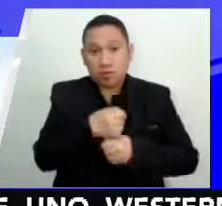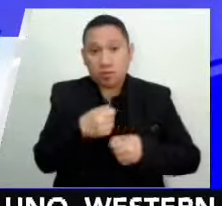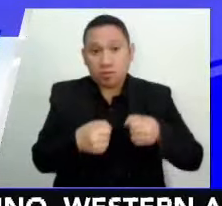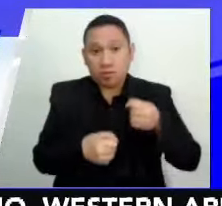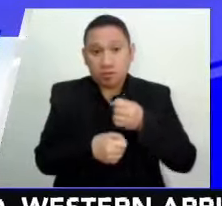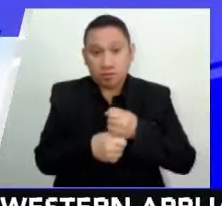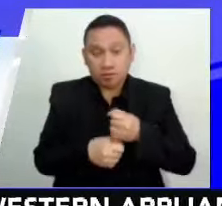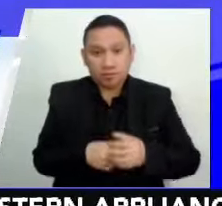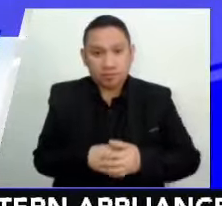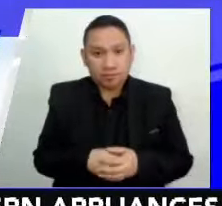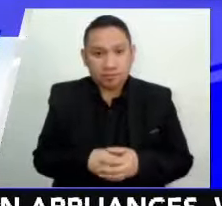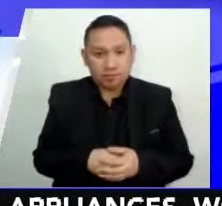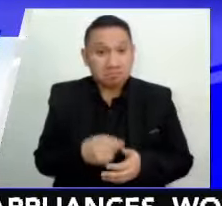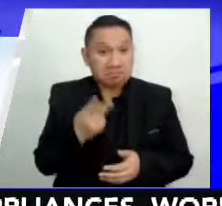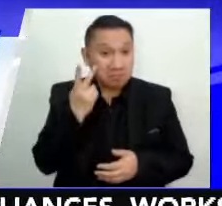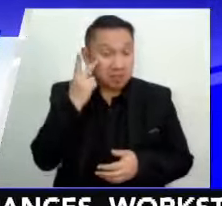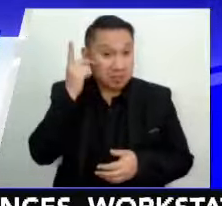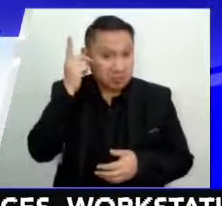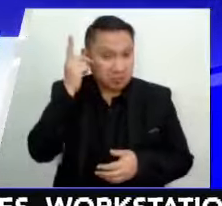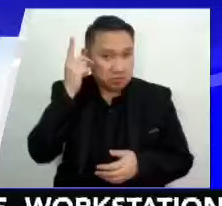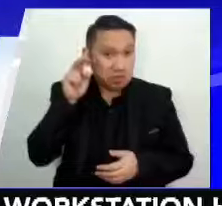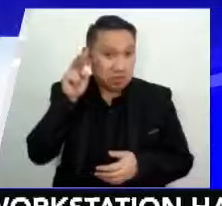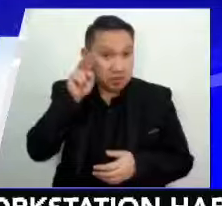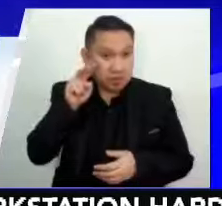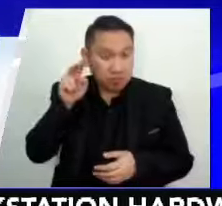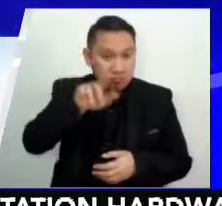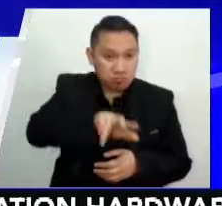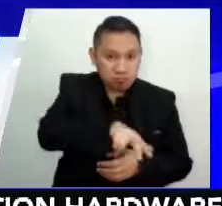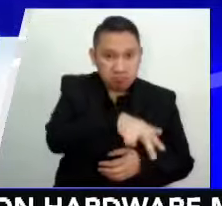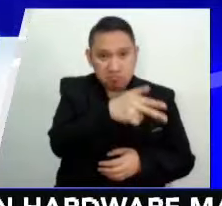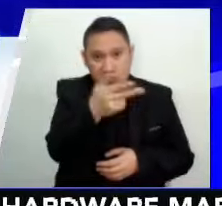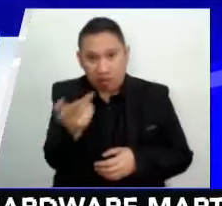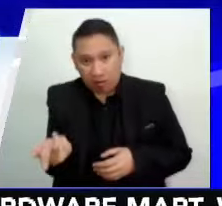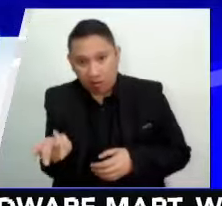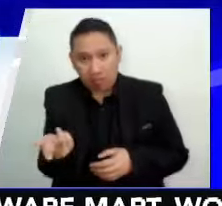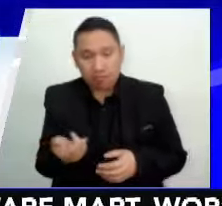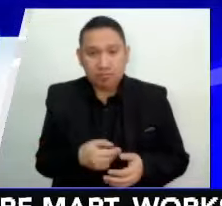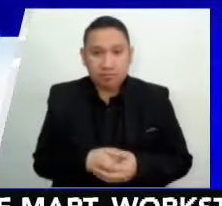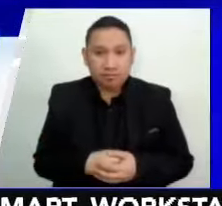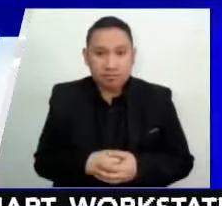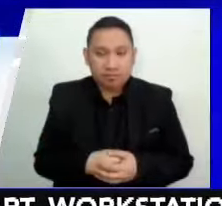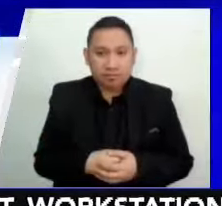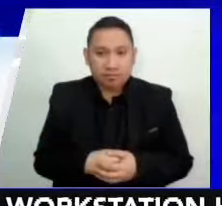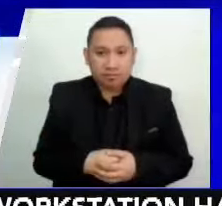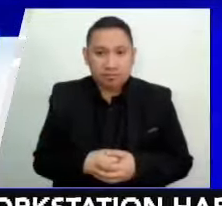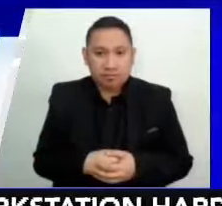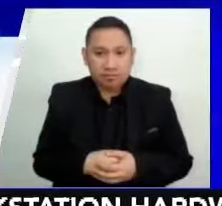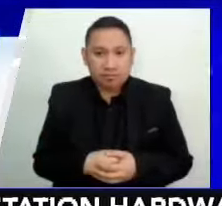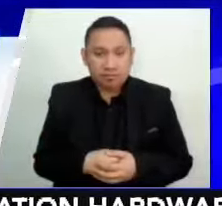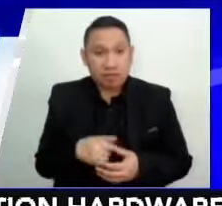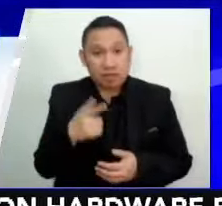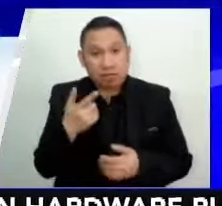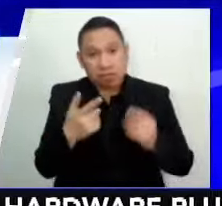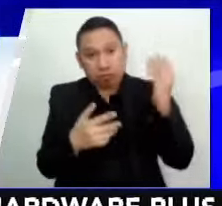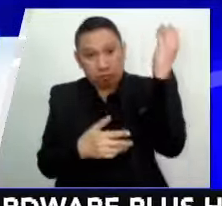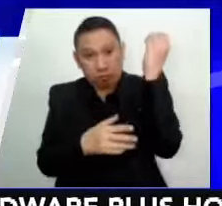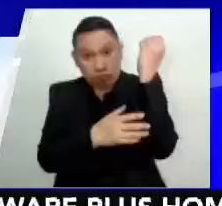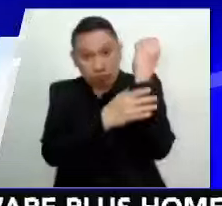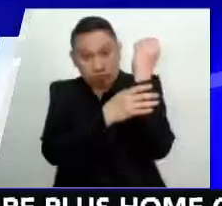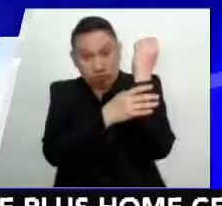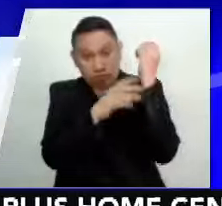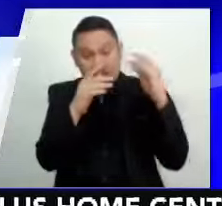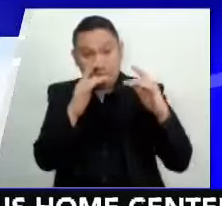outer lane ng tricycle hanggang sa lalo pa itong gumilid at tumama sa isang poste at nahulog. Doon